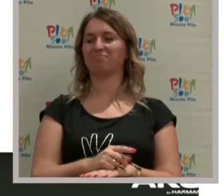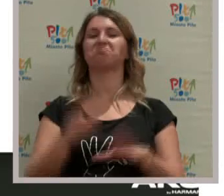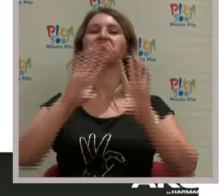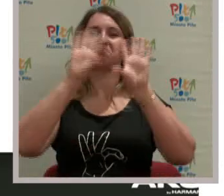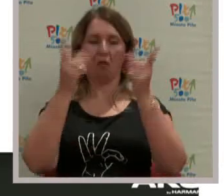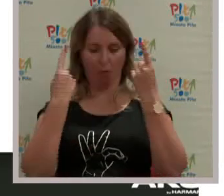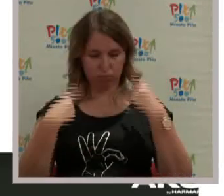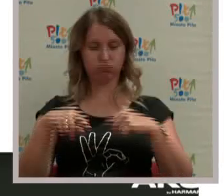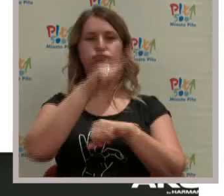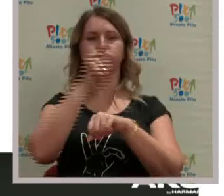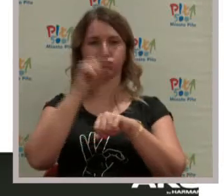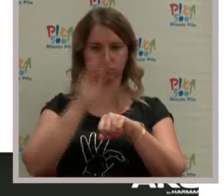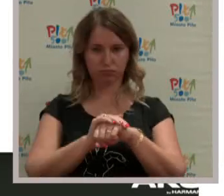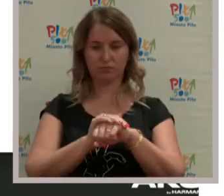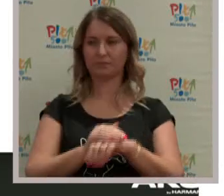stwierdzam że uchwała została przyjęta jednomyślnie dziękuję dziękuję dziękuję